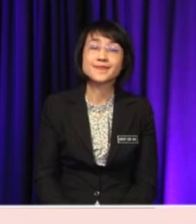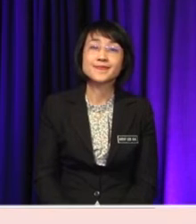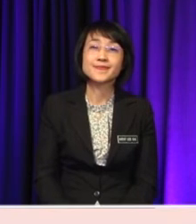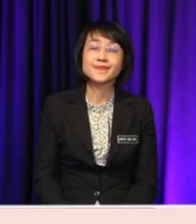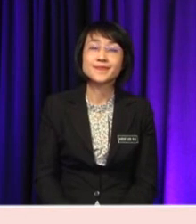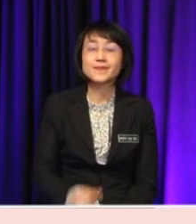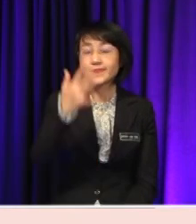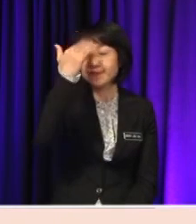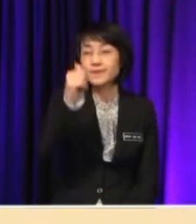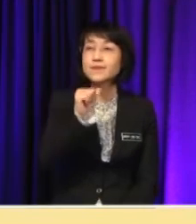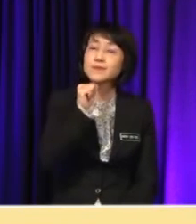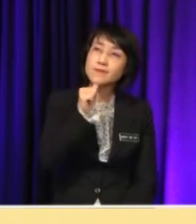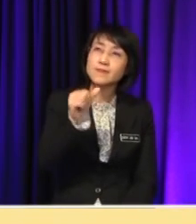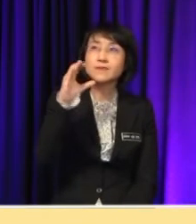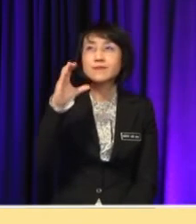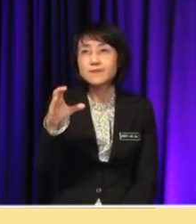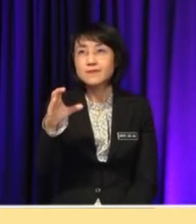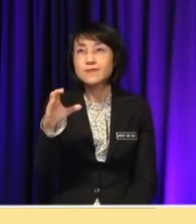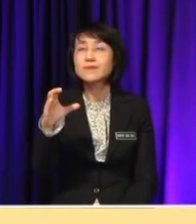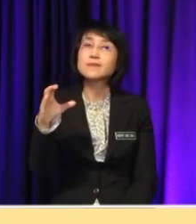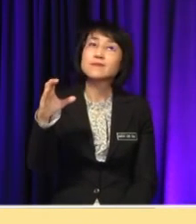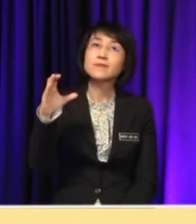tidak bisa jawab